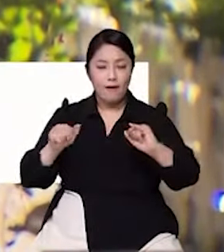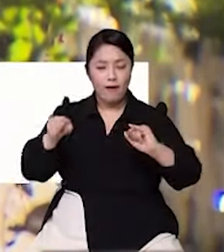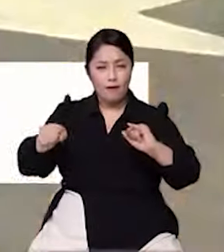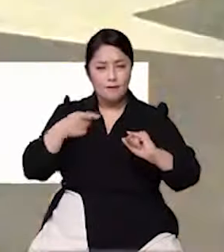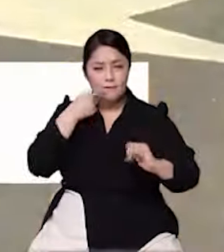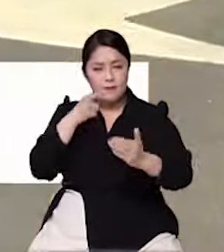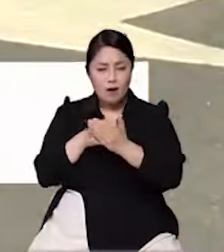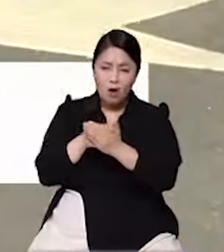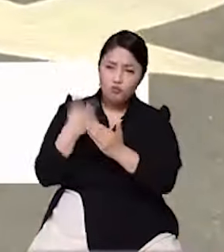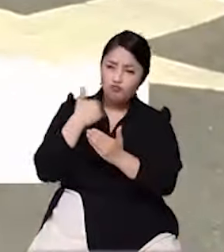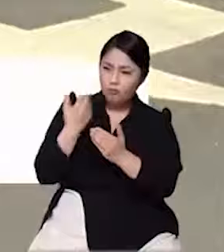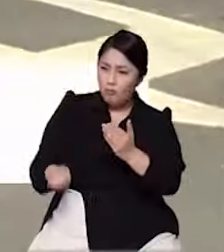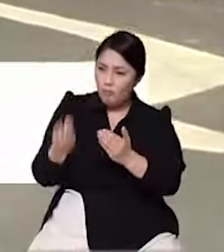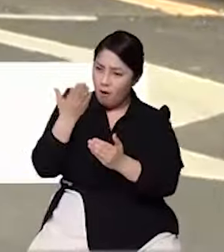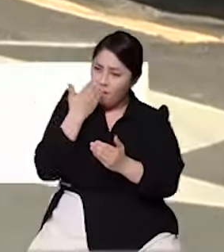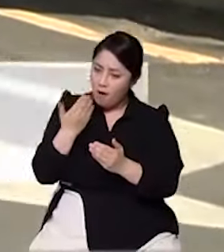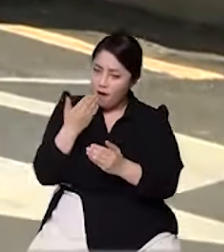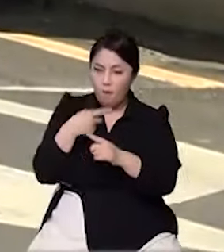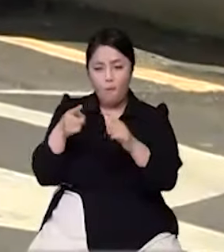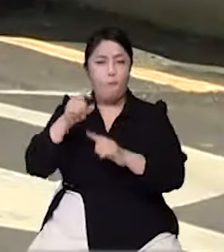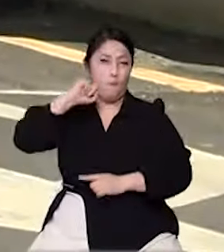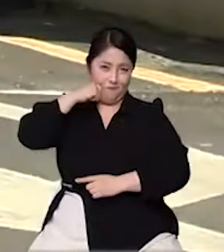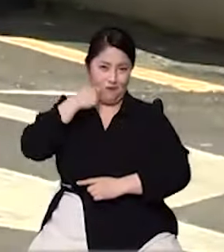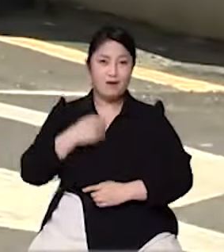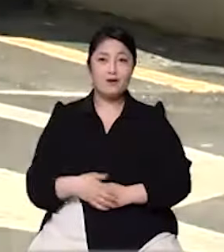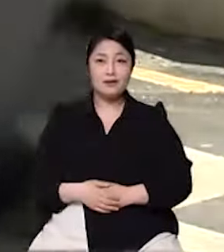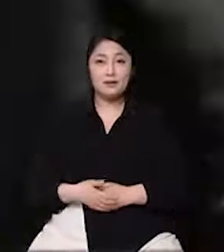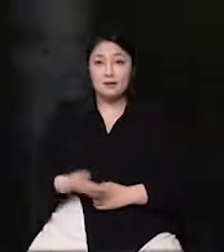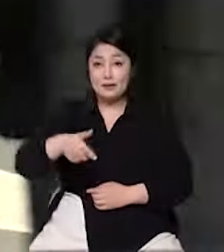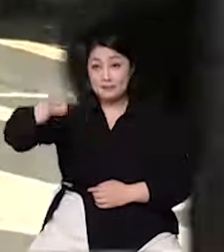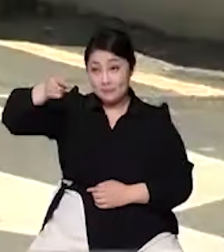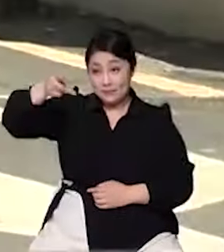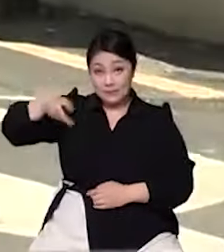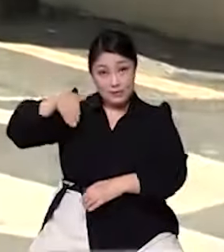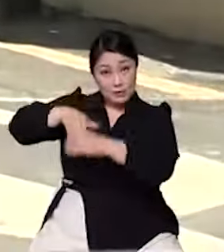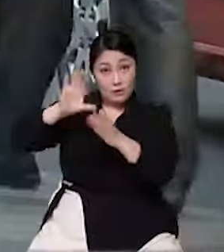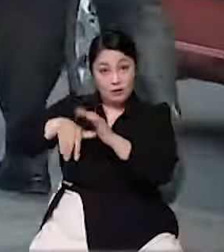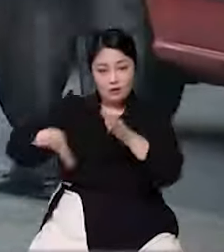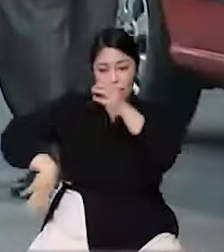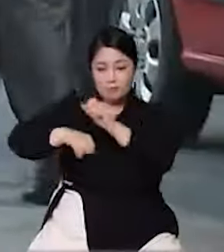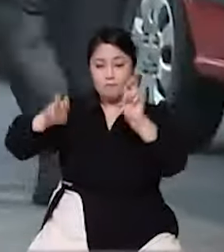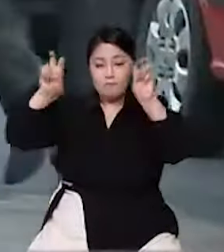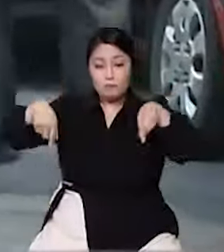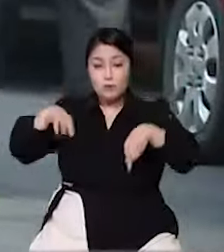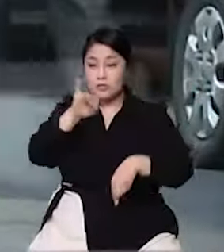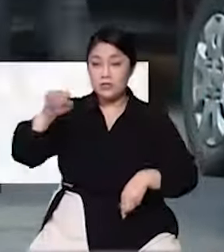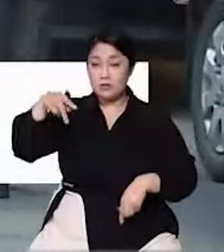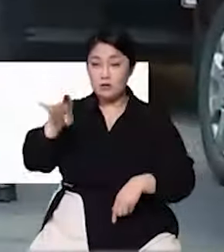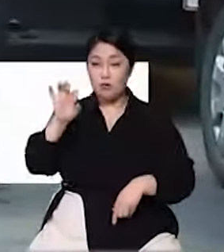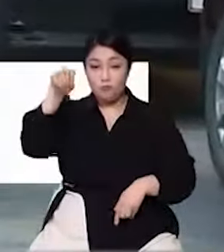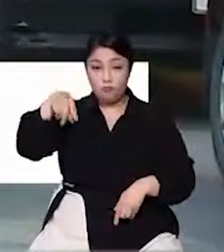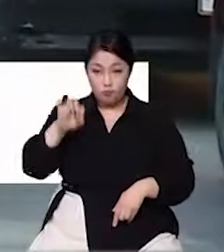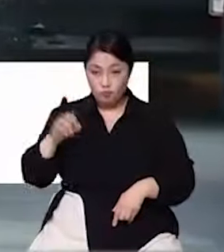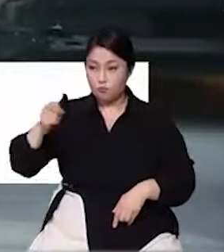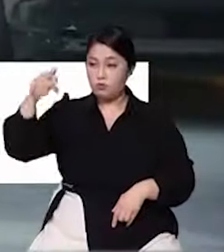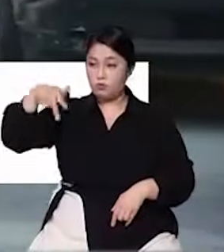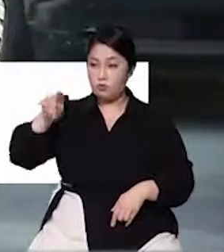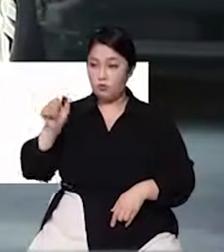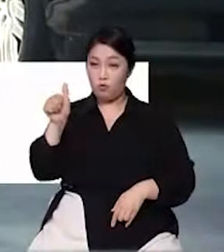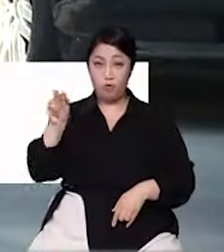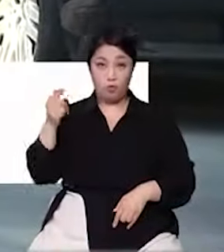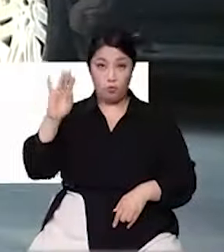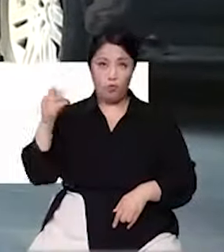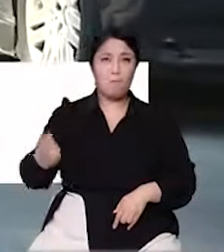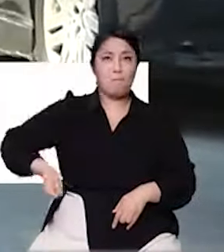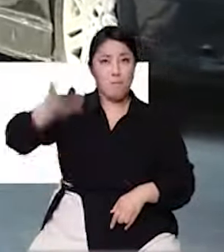쉽게 점치기 어렵다는 분석입니다 지난 세 번의 선거에서 무소속 a 성웅 정연복 후보가 이 따라 풍선